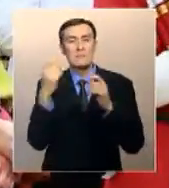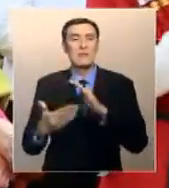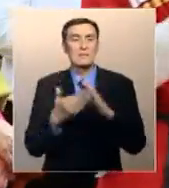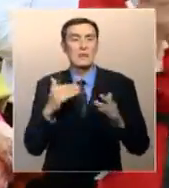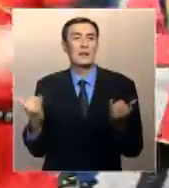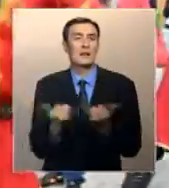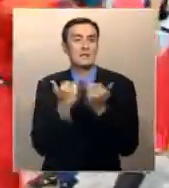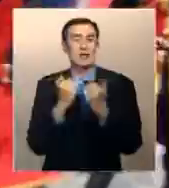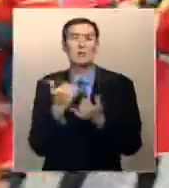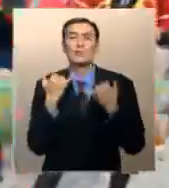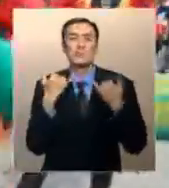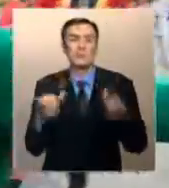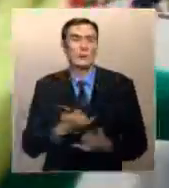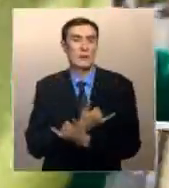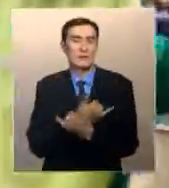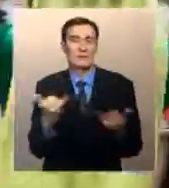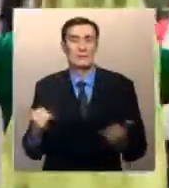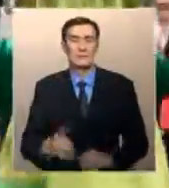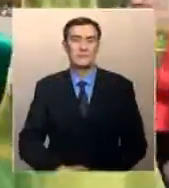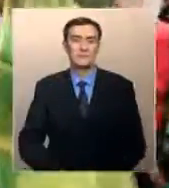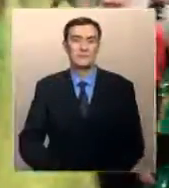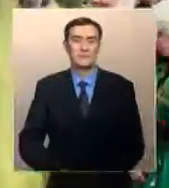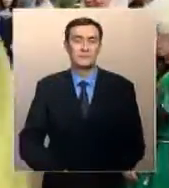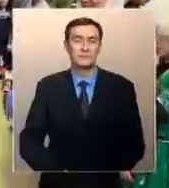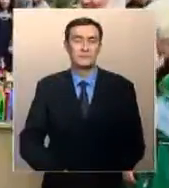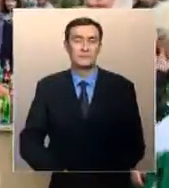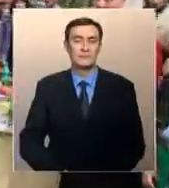и удивить их.